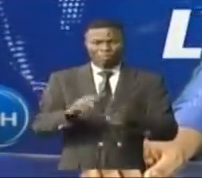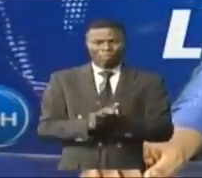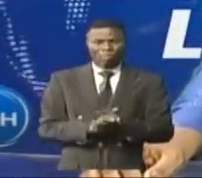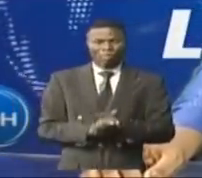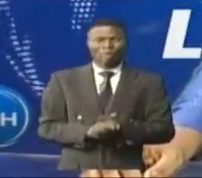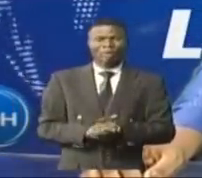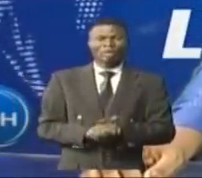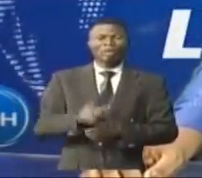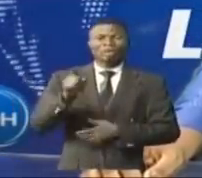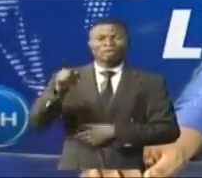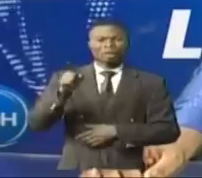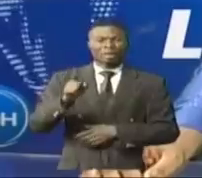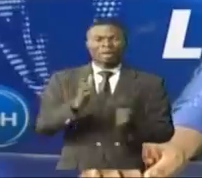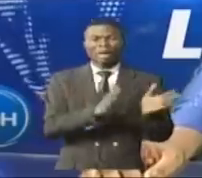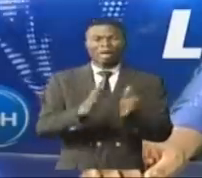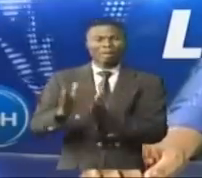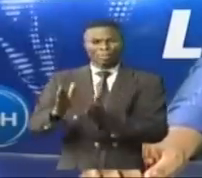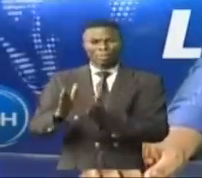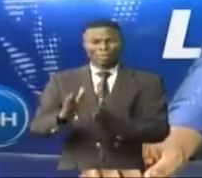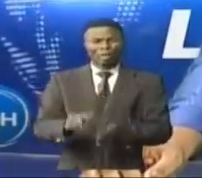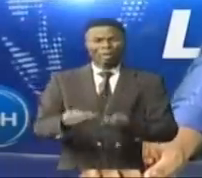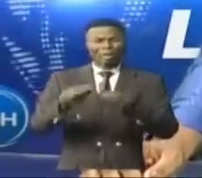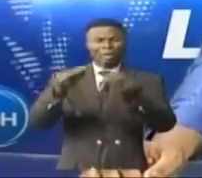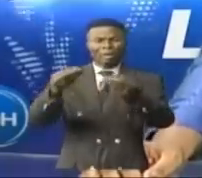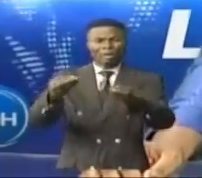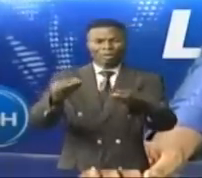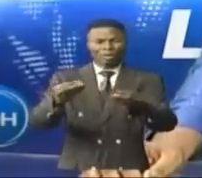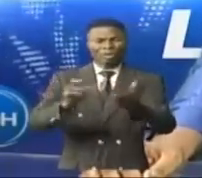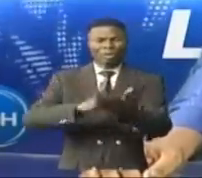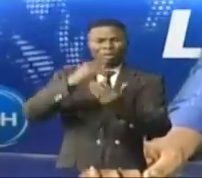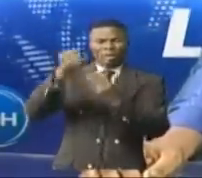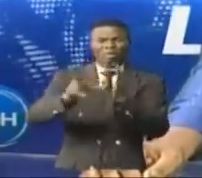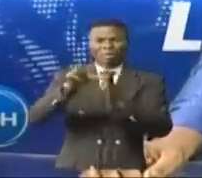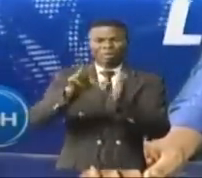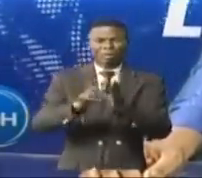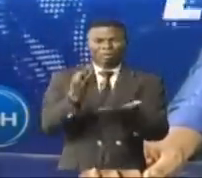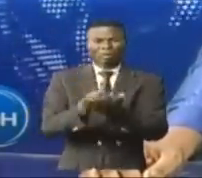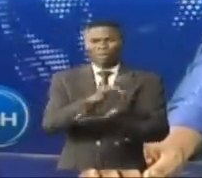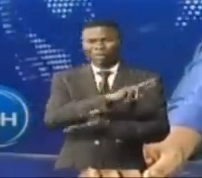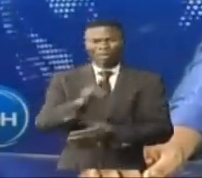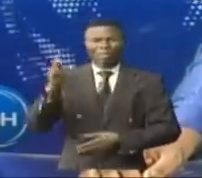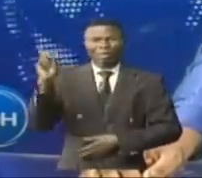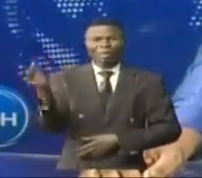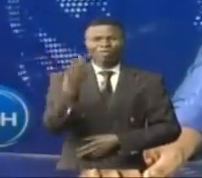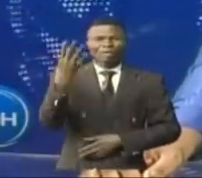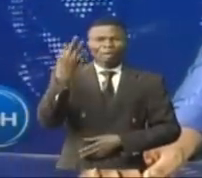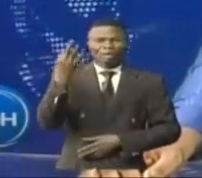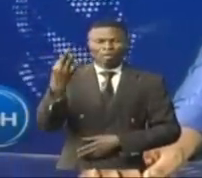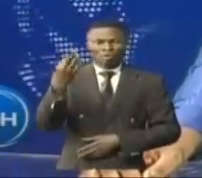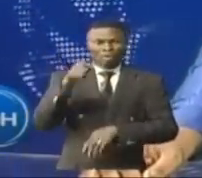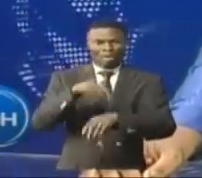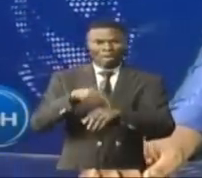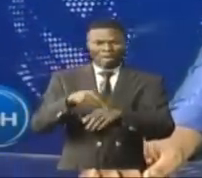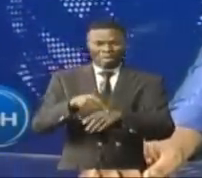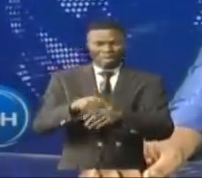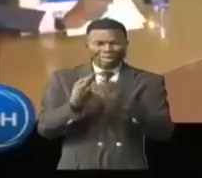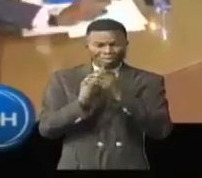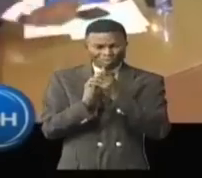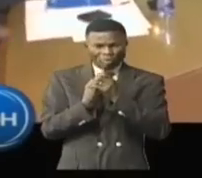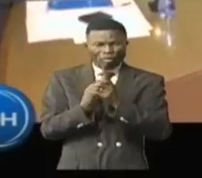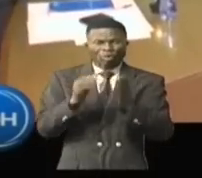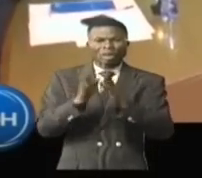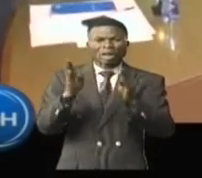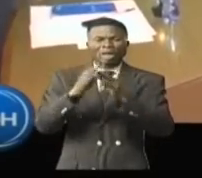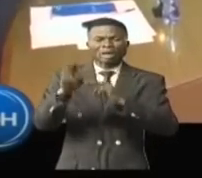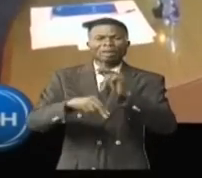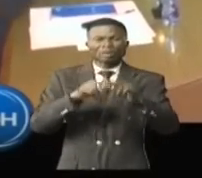Boji Sangara envisage également de déposer le projet de loi de finances 2023 dans le délai à l'Assemblée nationale. C'est